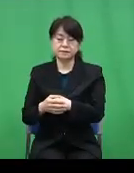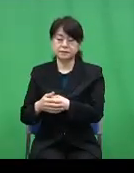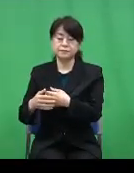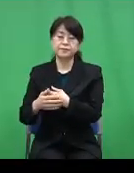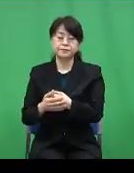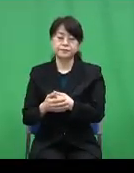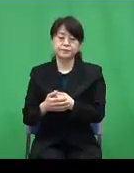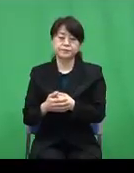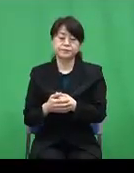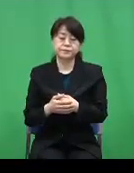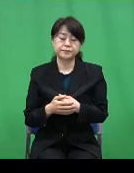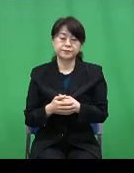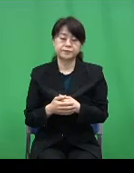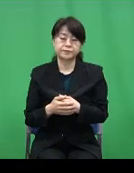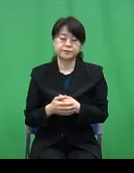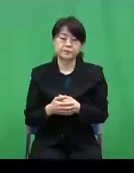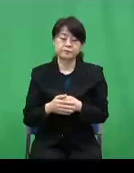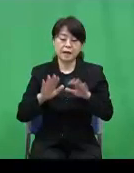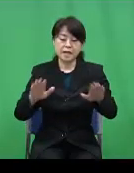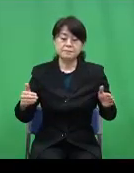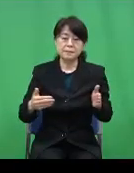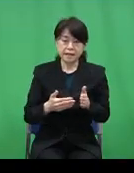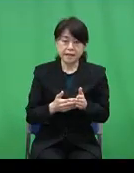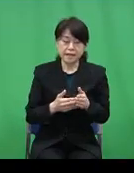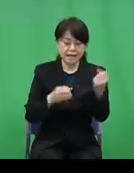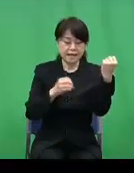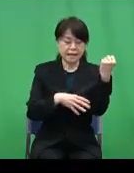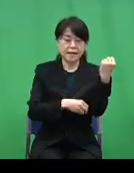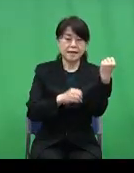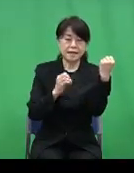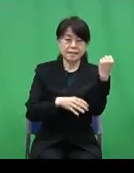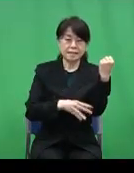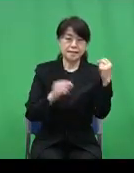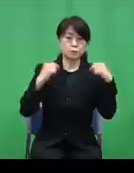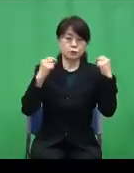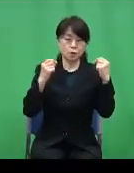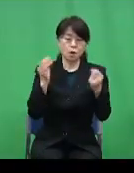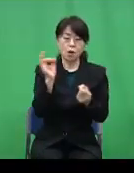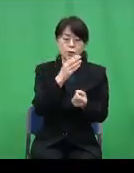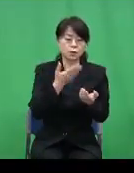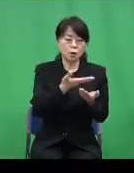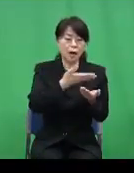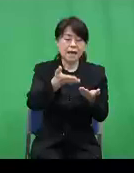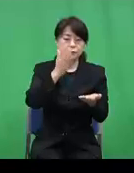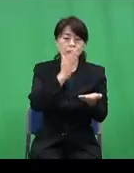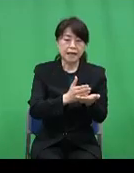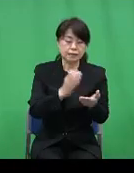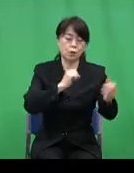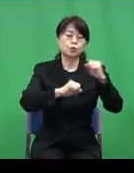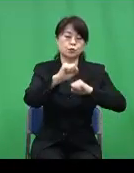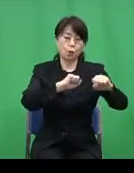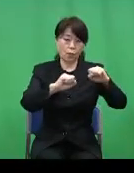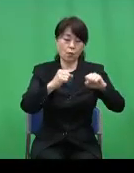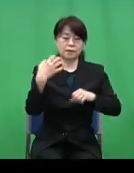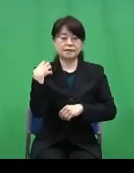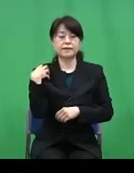あ、これまで、こうしたレジ袋の無料配布の廃止の運動をですね、になってこ